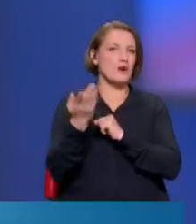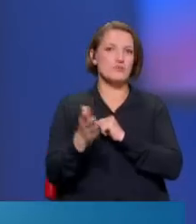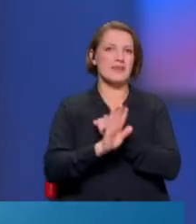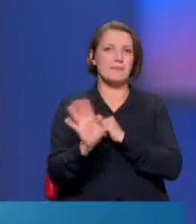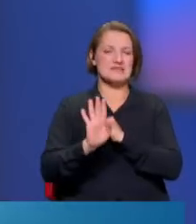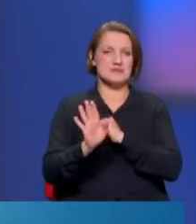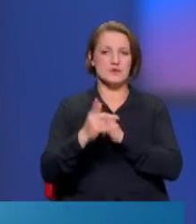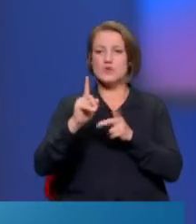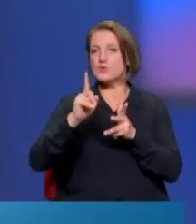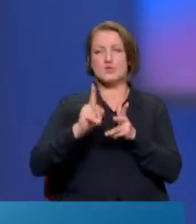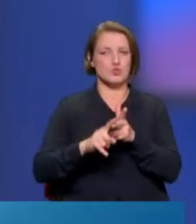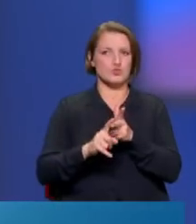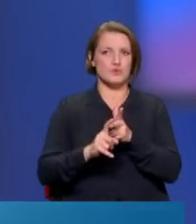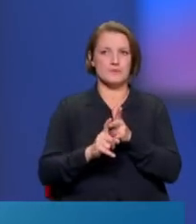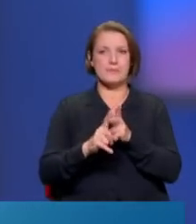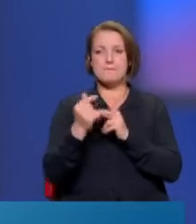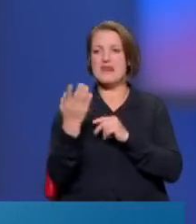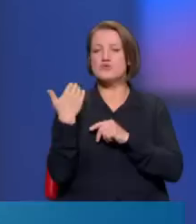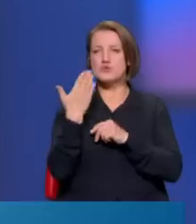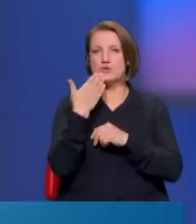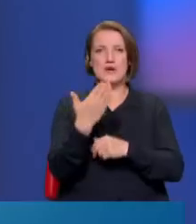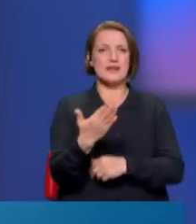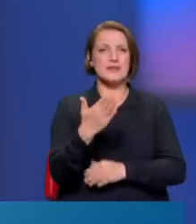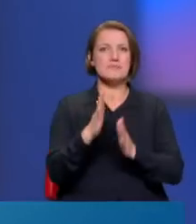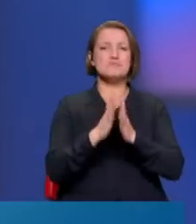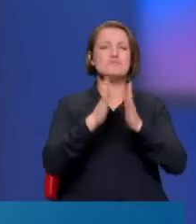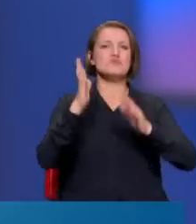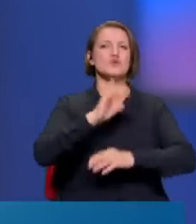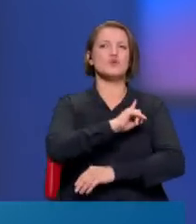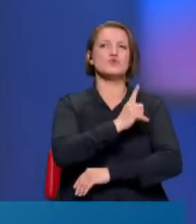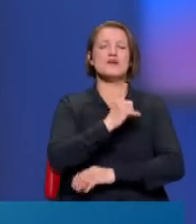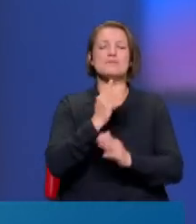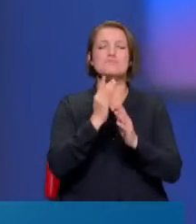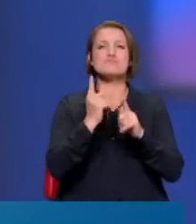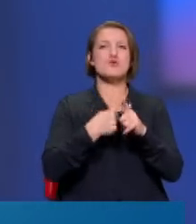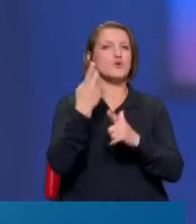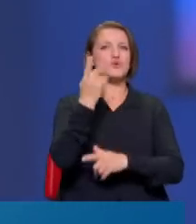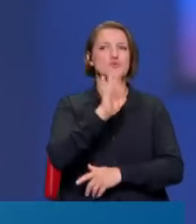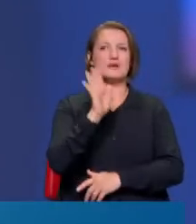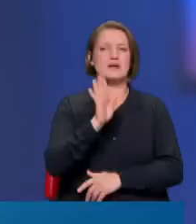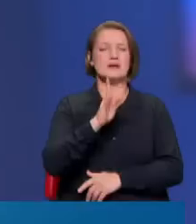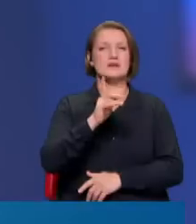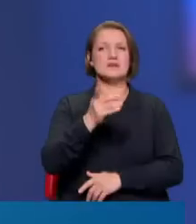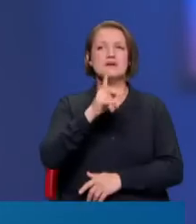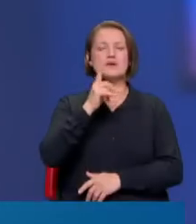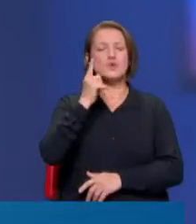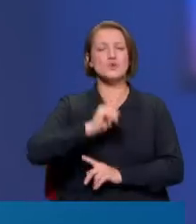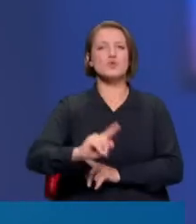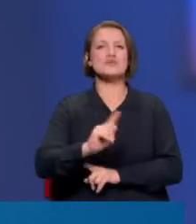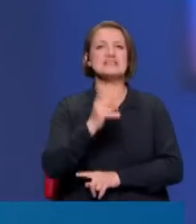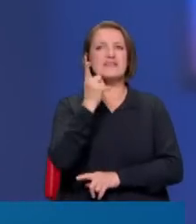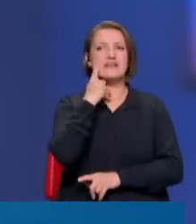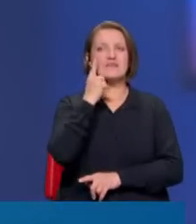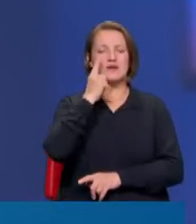yok üçüncüsü Eee biraz önce söyledim büyük güçlerin projesini unutmayalım sözde Kürdistan Devleti